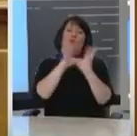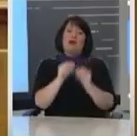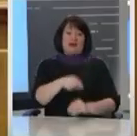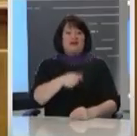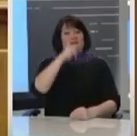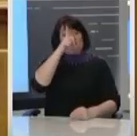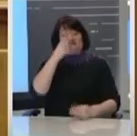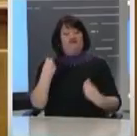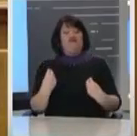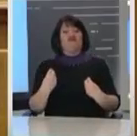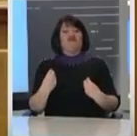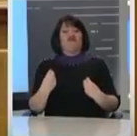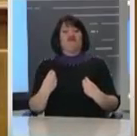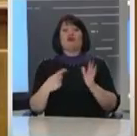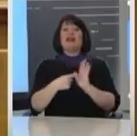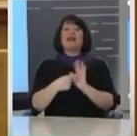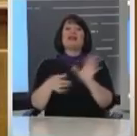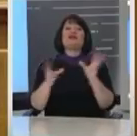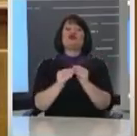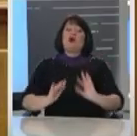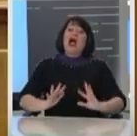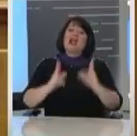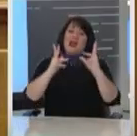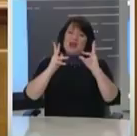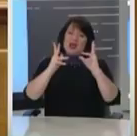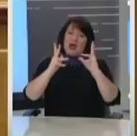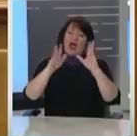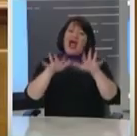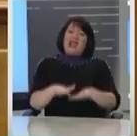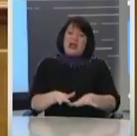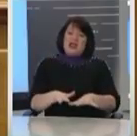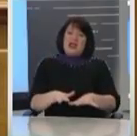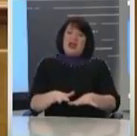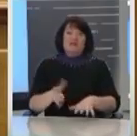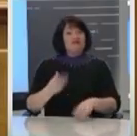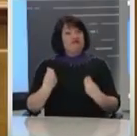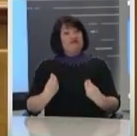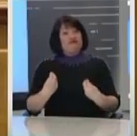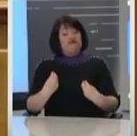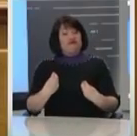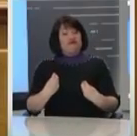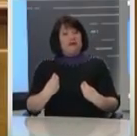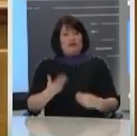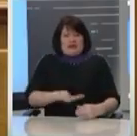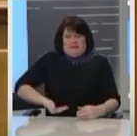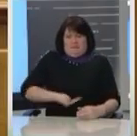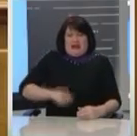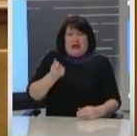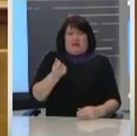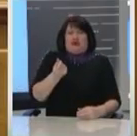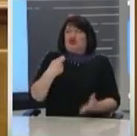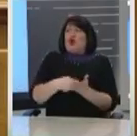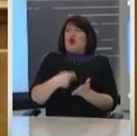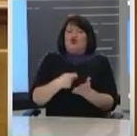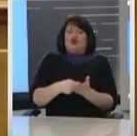καμαρώνεται για τη μείωση του δίκτυα ανεργίας. Ενός δίκτυ που μειώνεται με μισθούς πείνας και βέβαια